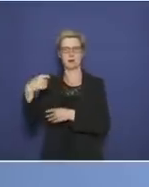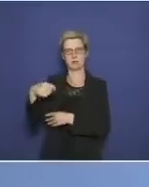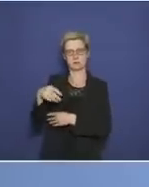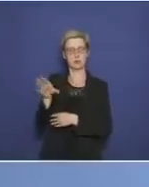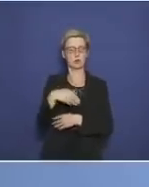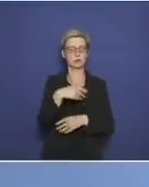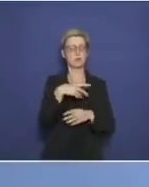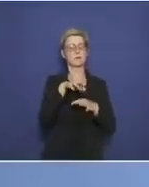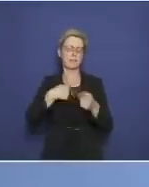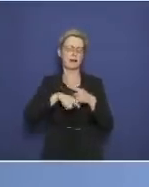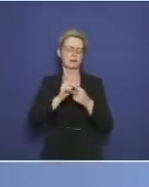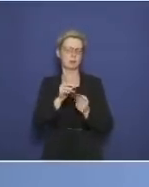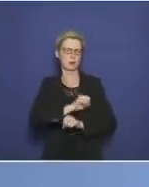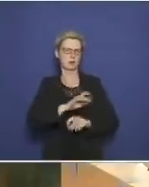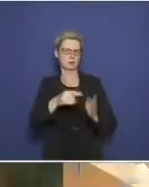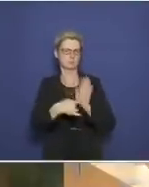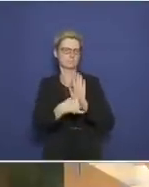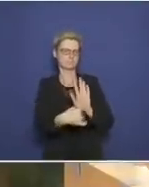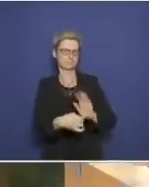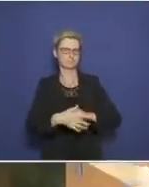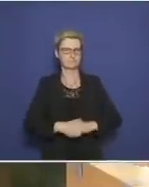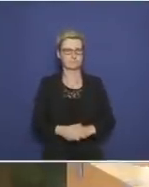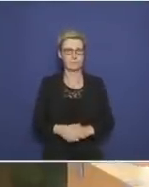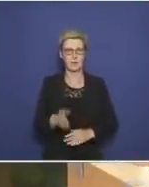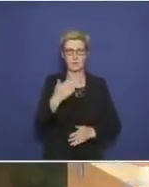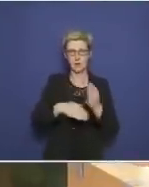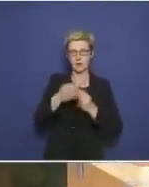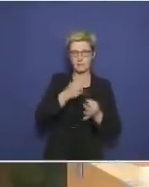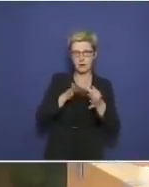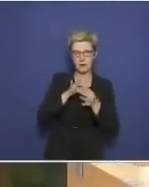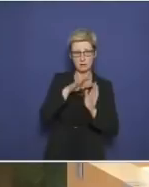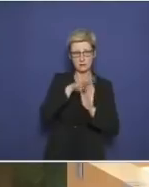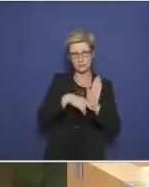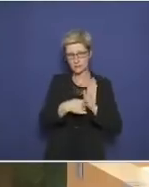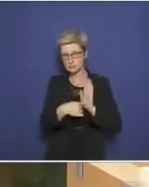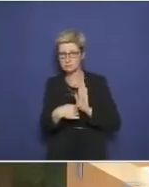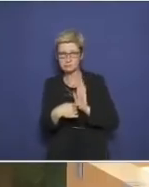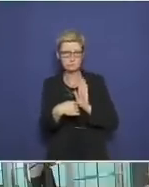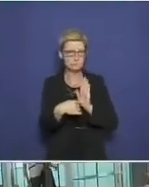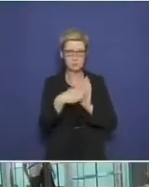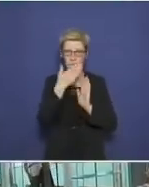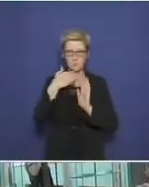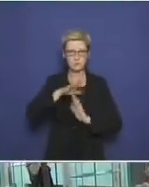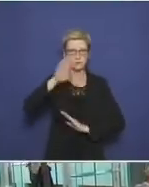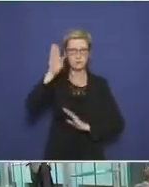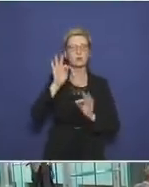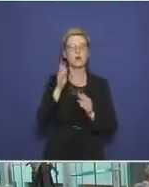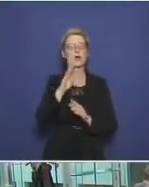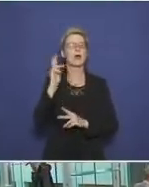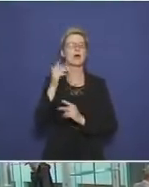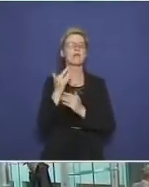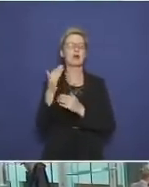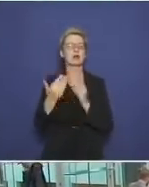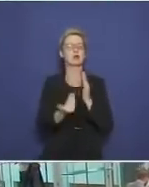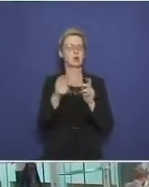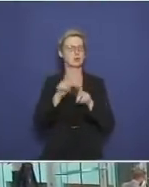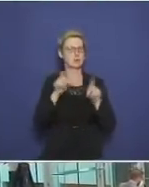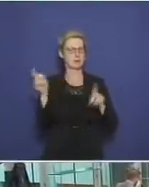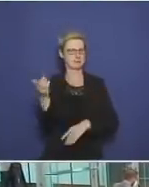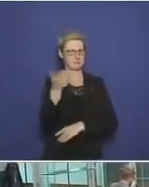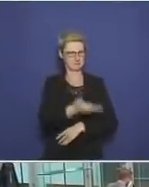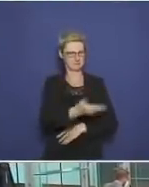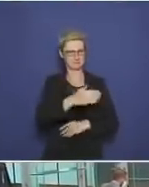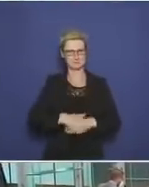und Ministerpräsidenten. Und weitere Fragen zu den Terminen gibt es offenbar nicht. Dann, Herr Feld, neues Thema. Ja, Frage